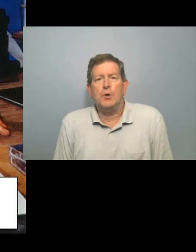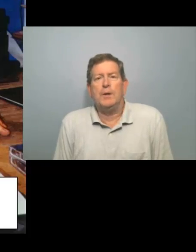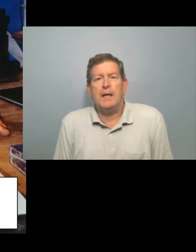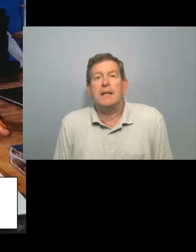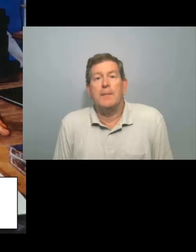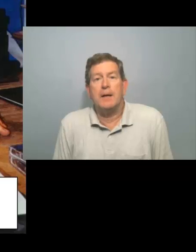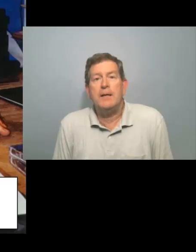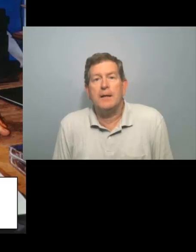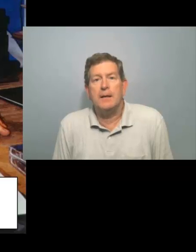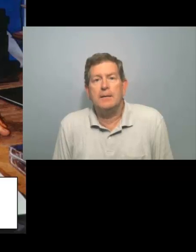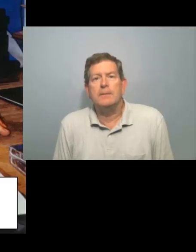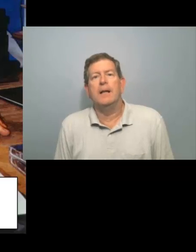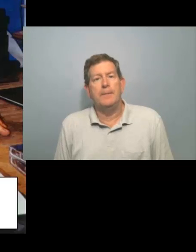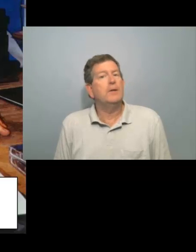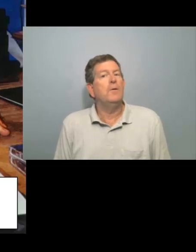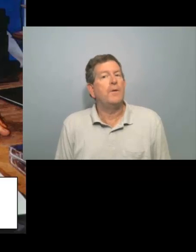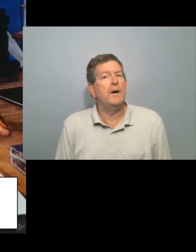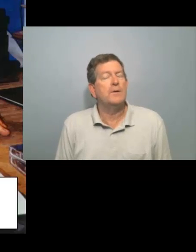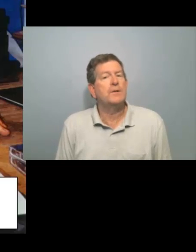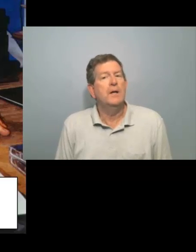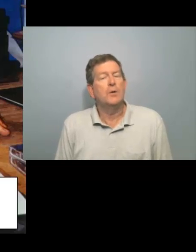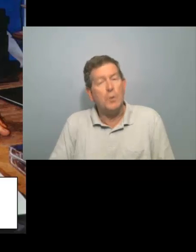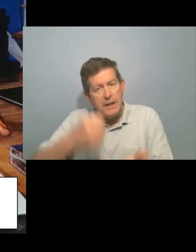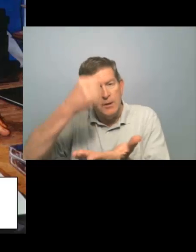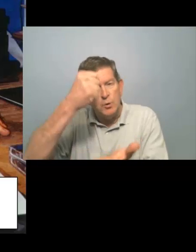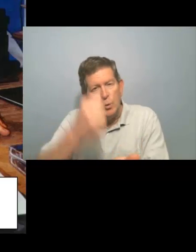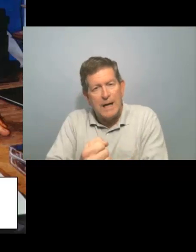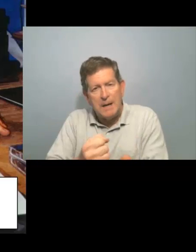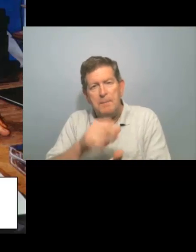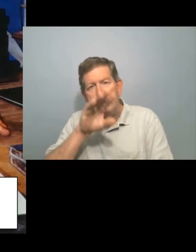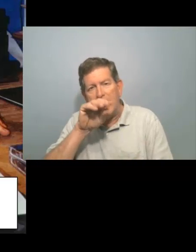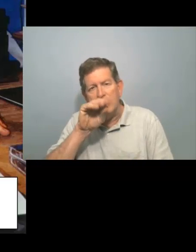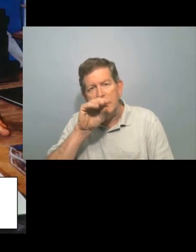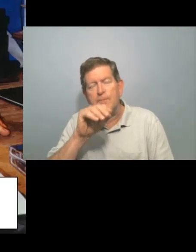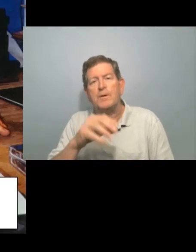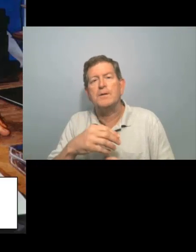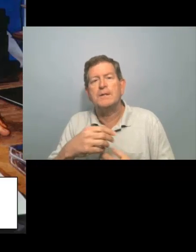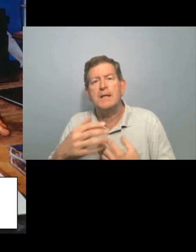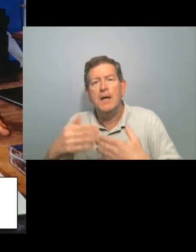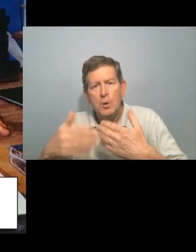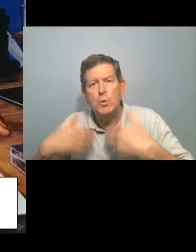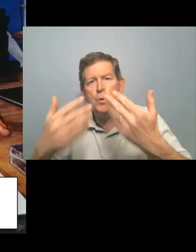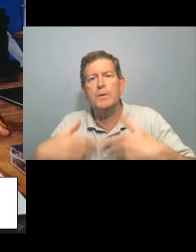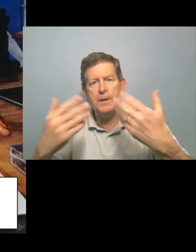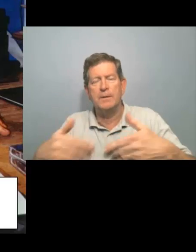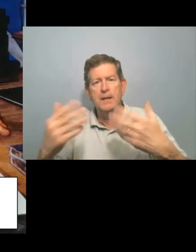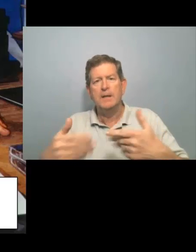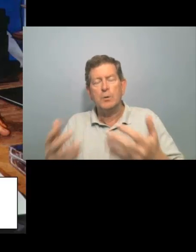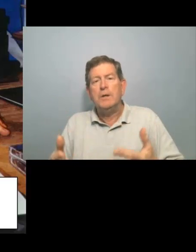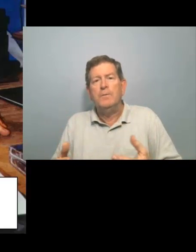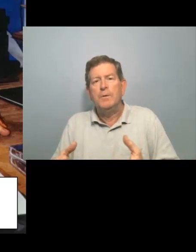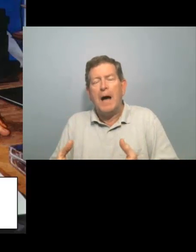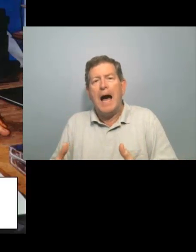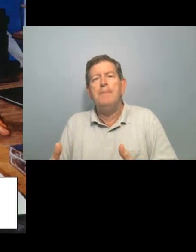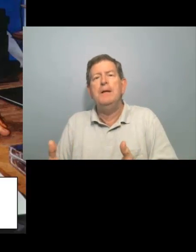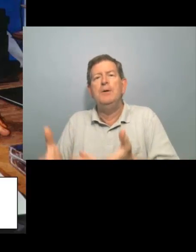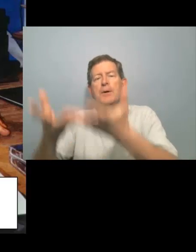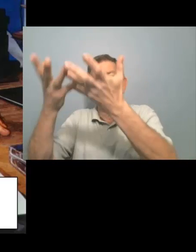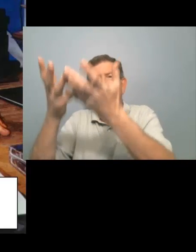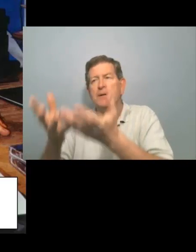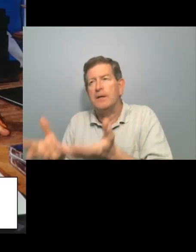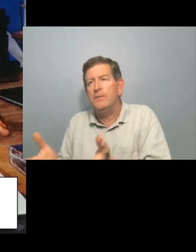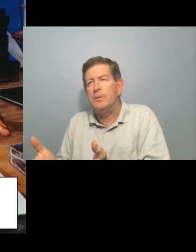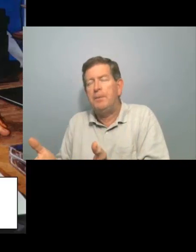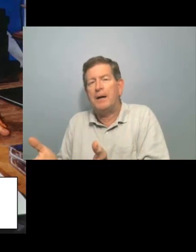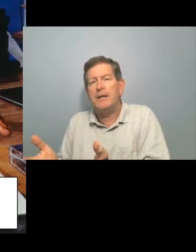Bon, John est américain, il habite en France, donc il doit parler français couramment. Donc il veut